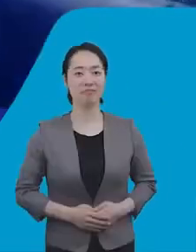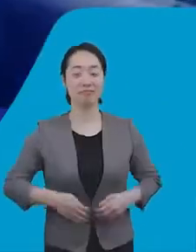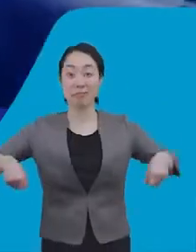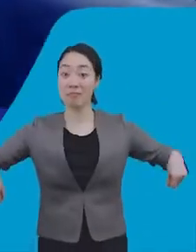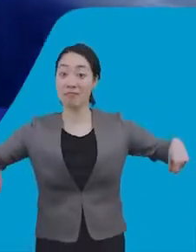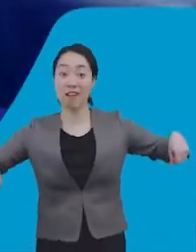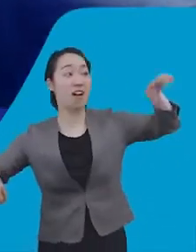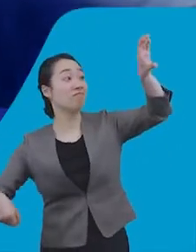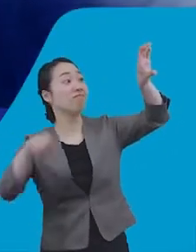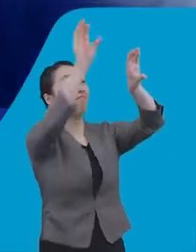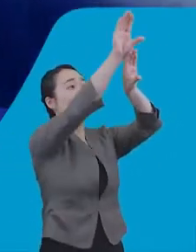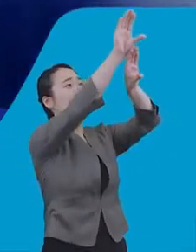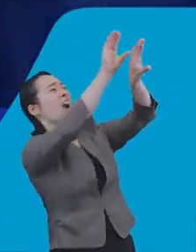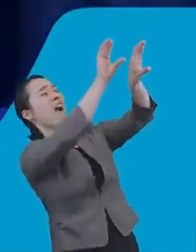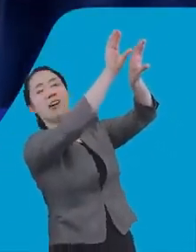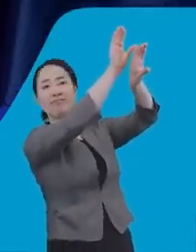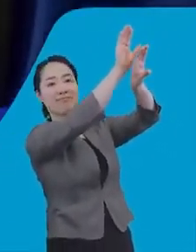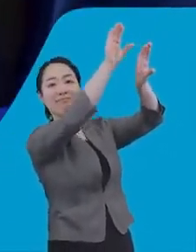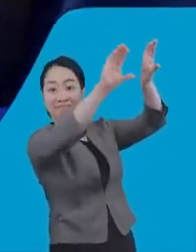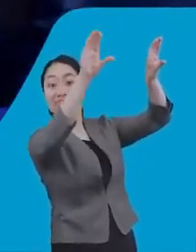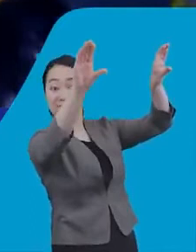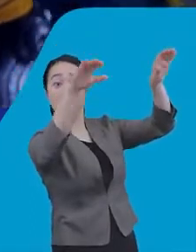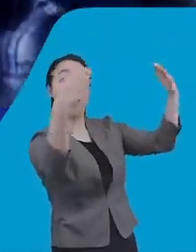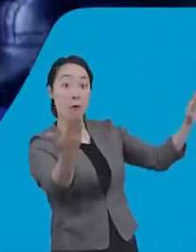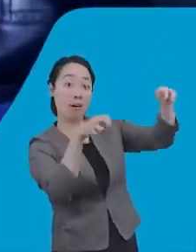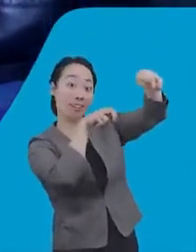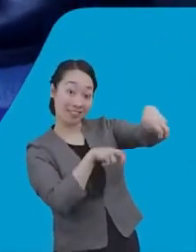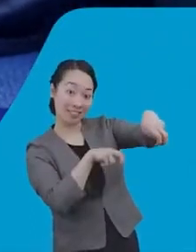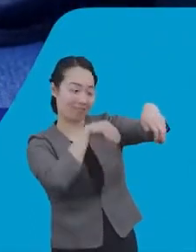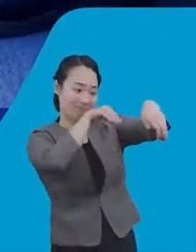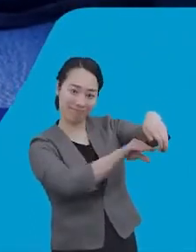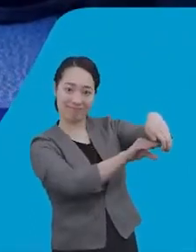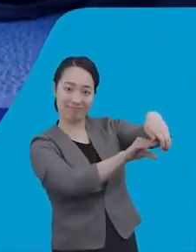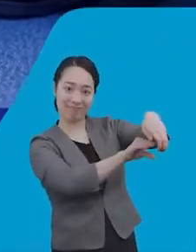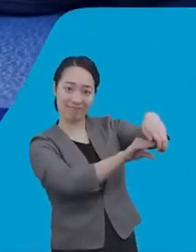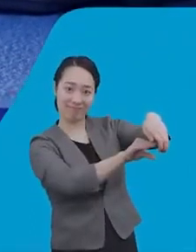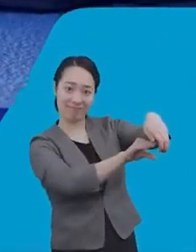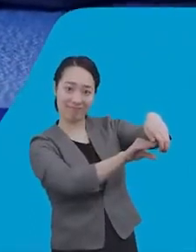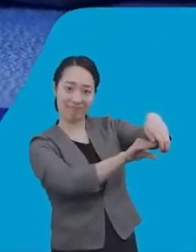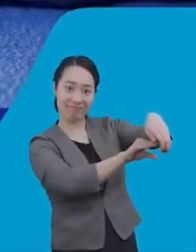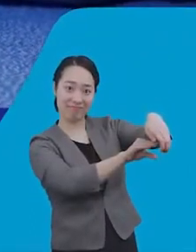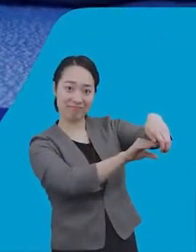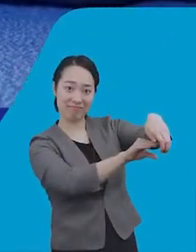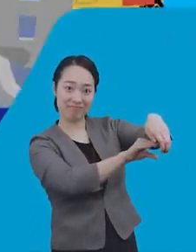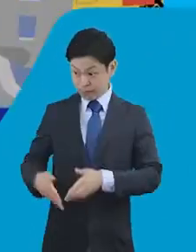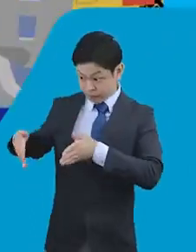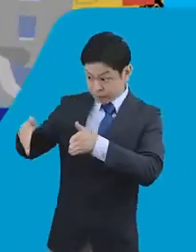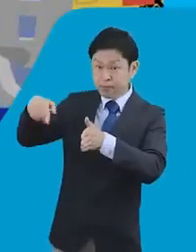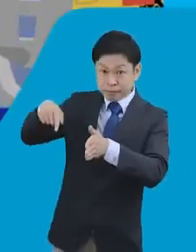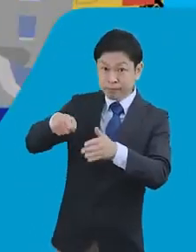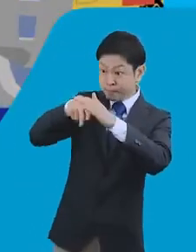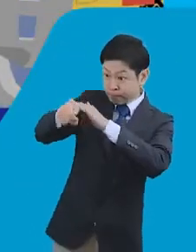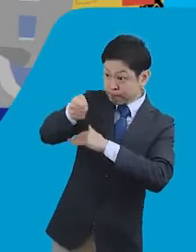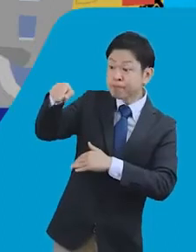。 Please place your baggage in the overhead compartment or under the seat in front and do not stack items on top of each other as they may fall out。 通